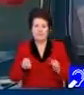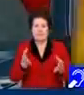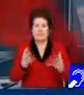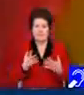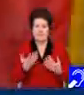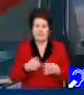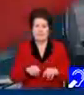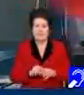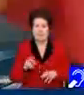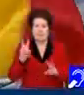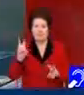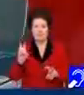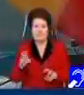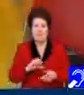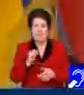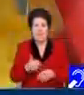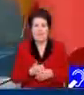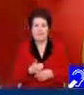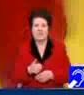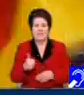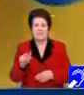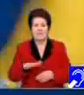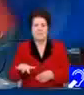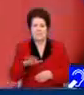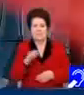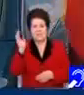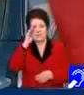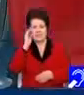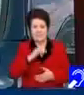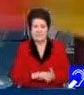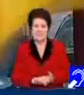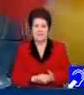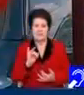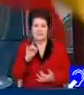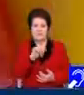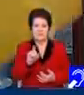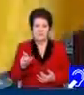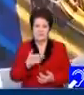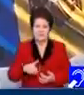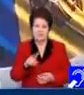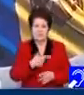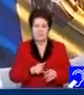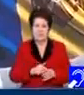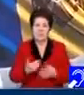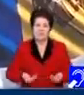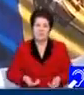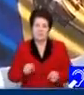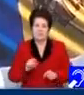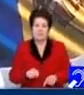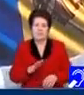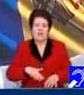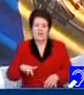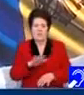între așa numiții lideri din regiunea transnistreană și cetățenii noștri care trăiesc în această